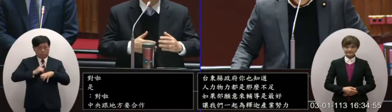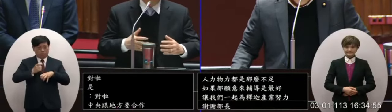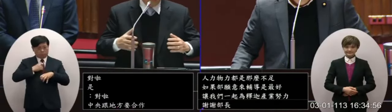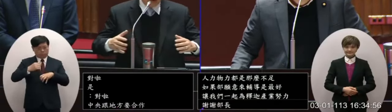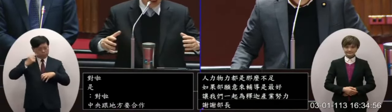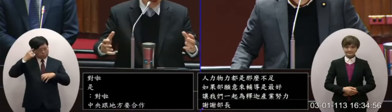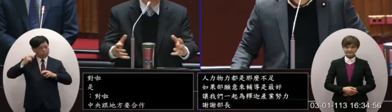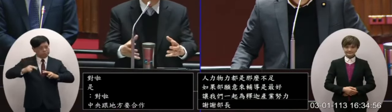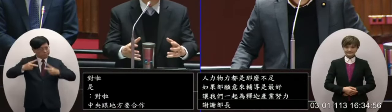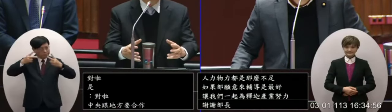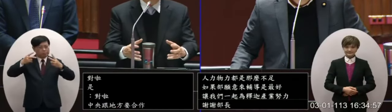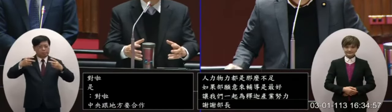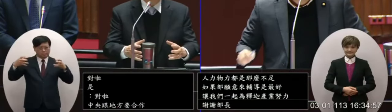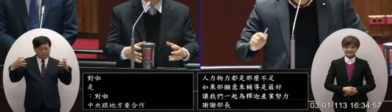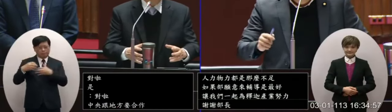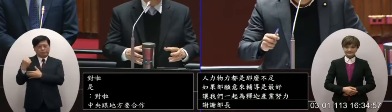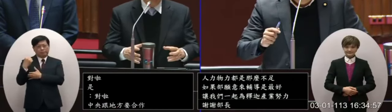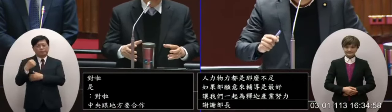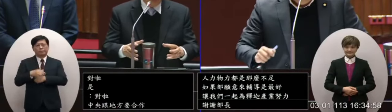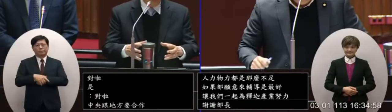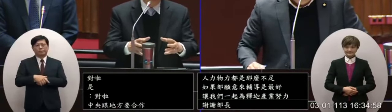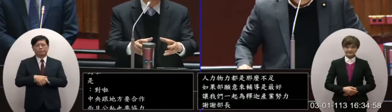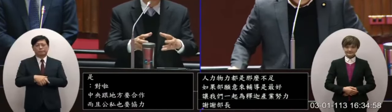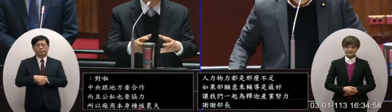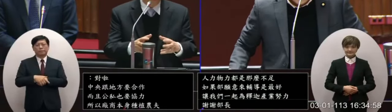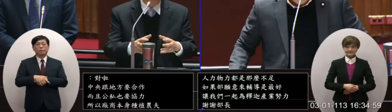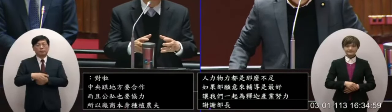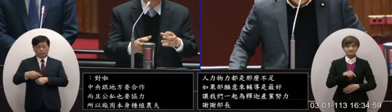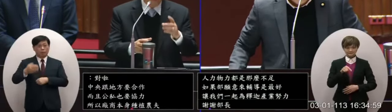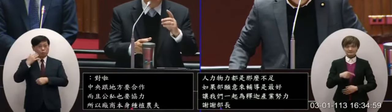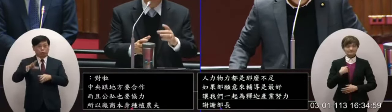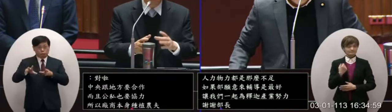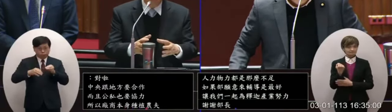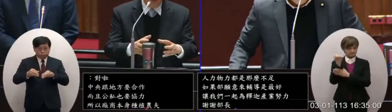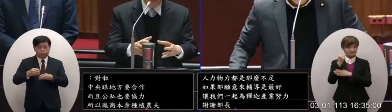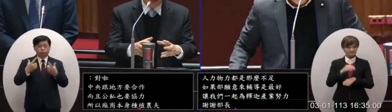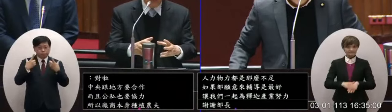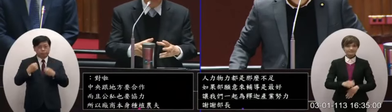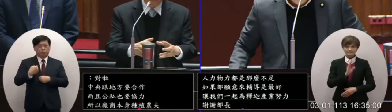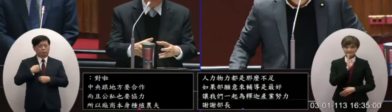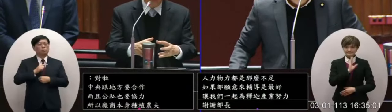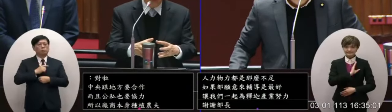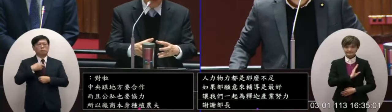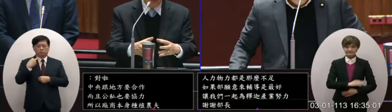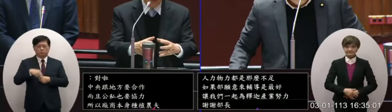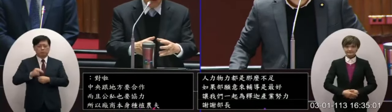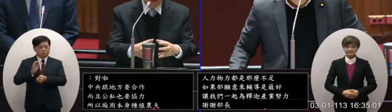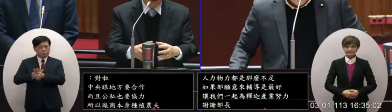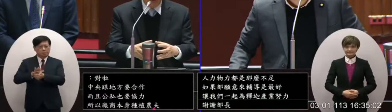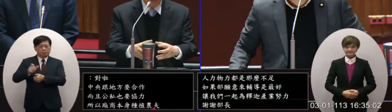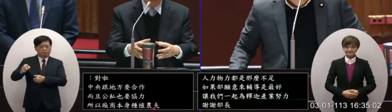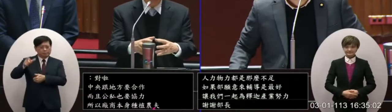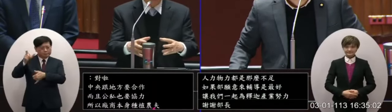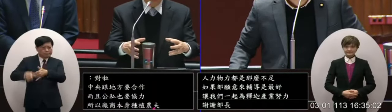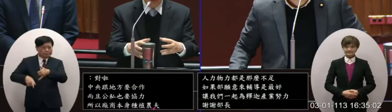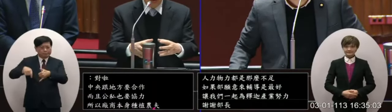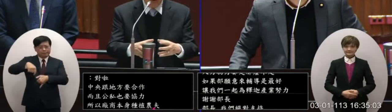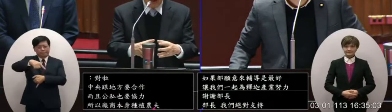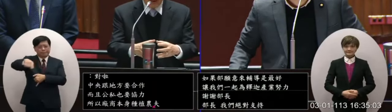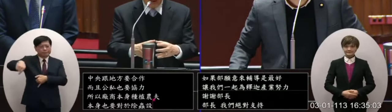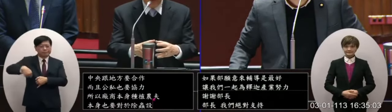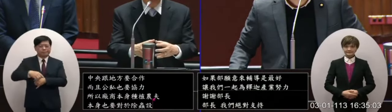精进哈、哦，那大家一起来努力。那 让我们 要不你要资料的时候，有些时候我们还得为这一个啊这一